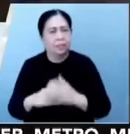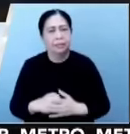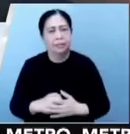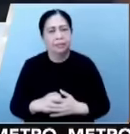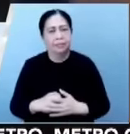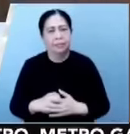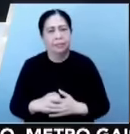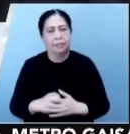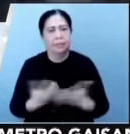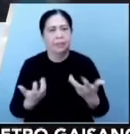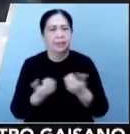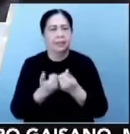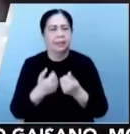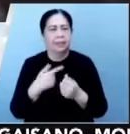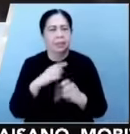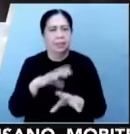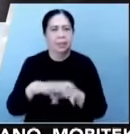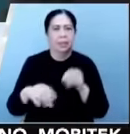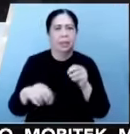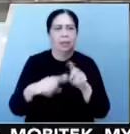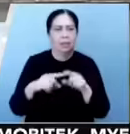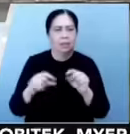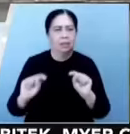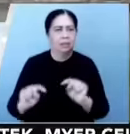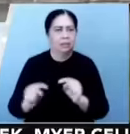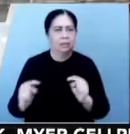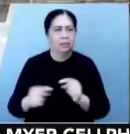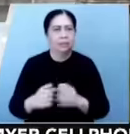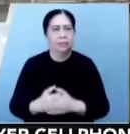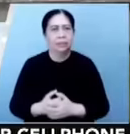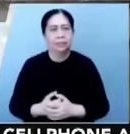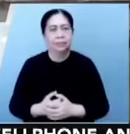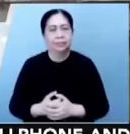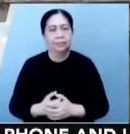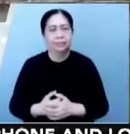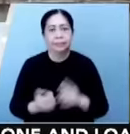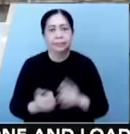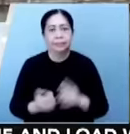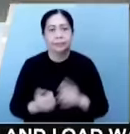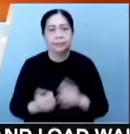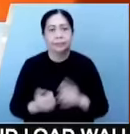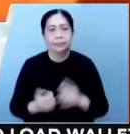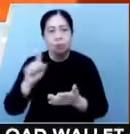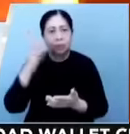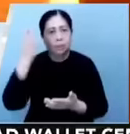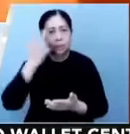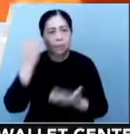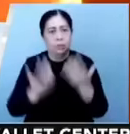Nadiskaso lang ng paglapas galing sa pagtulong ko kanina sa sunog. Inaalam pa ang sanhinang sunog.